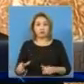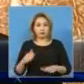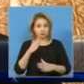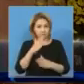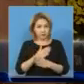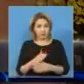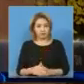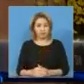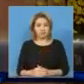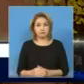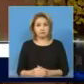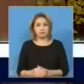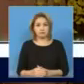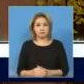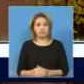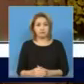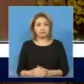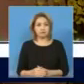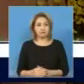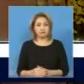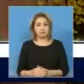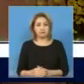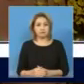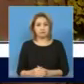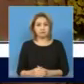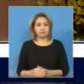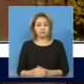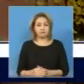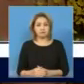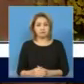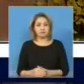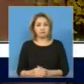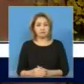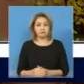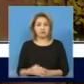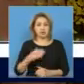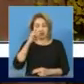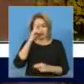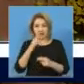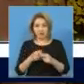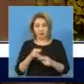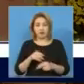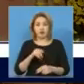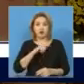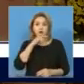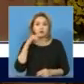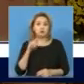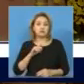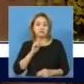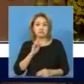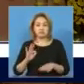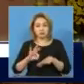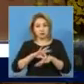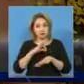көмектеседі. Мой брат был женат на русской девушке. Ағам Рахметолла орыс қызына үйленді,